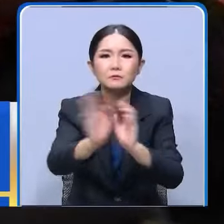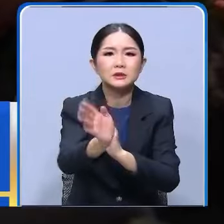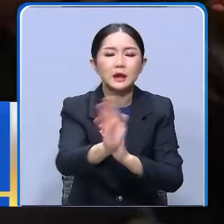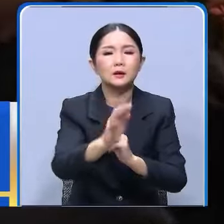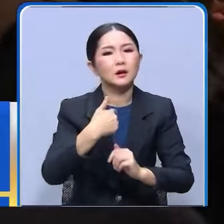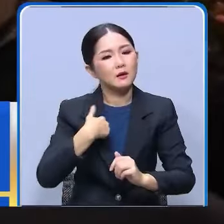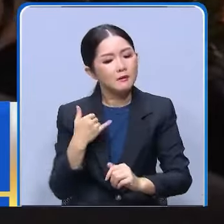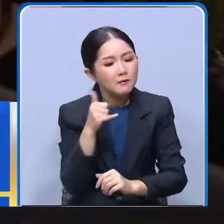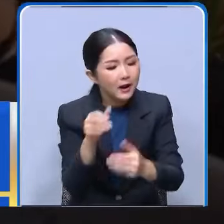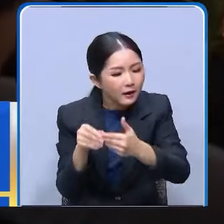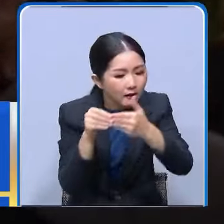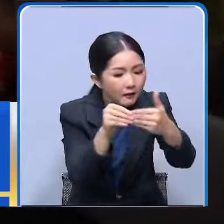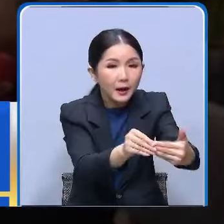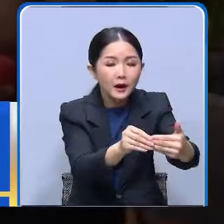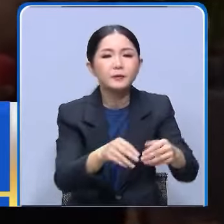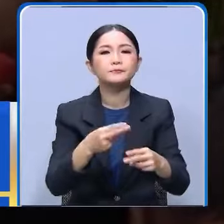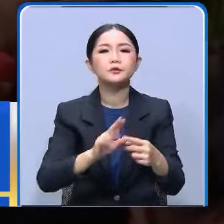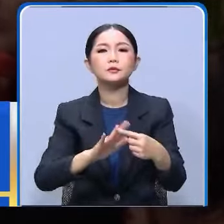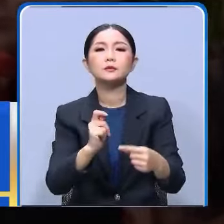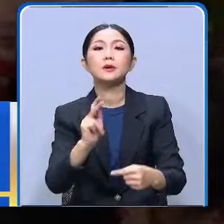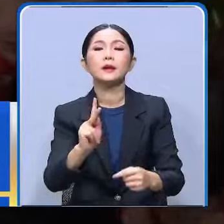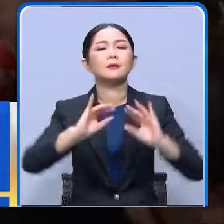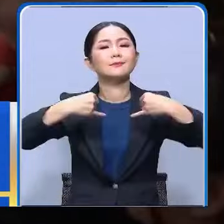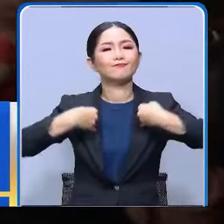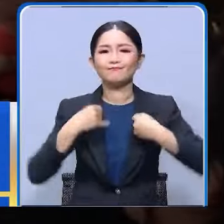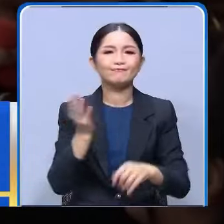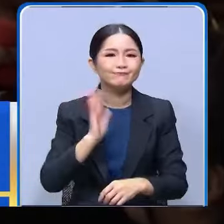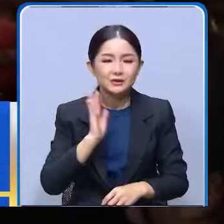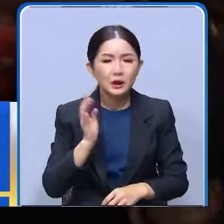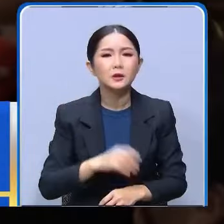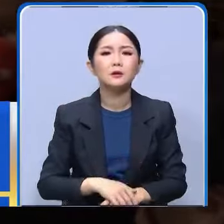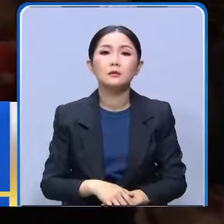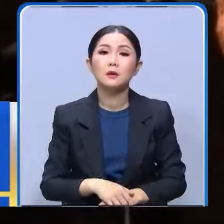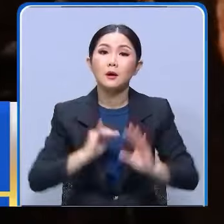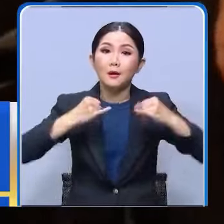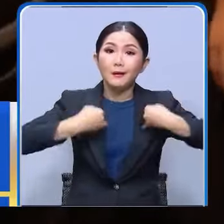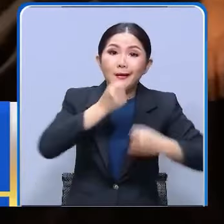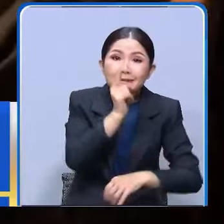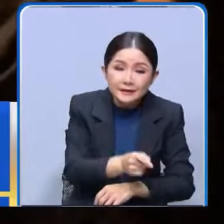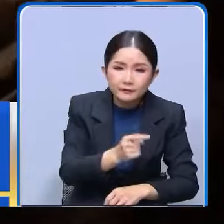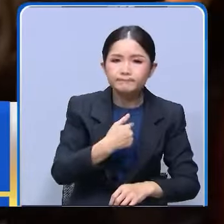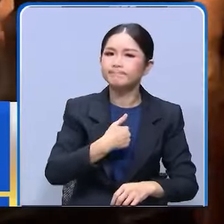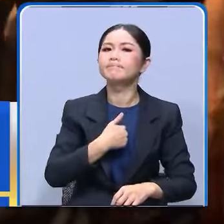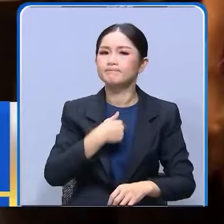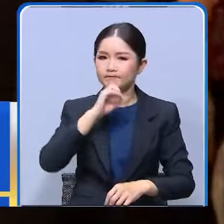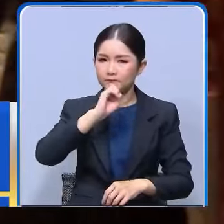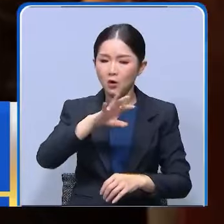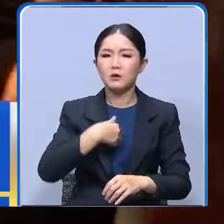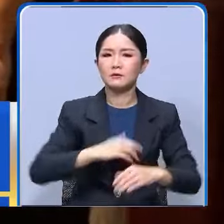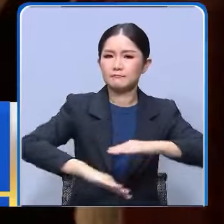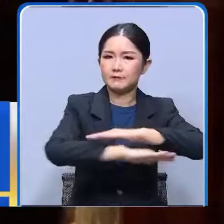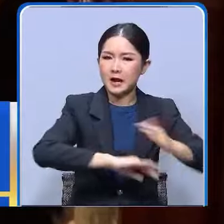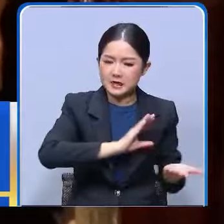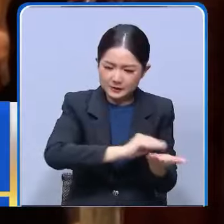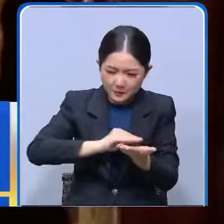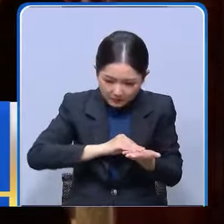และนายเอกก็ไม่ใช่เจ้าของร้านแต่อย่างใดเจ้าของร้านตัวจริงเขาบอกว่าจะนำหลักฐานต่างๆไปแจ้งความดำเนินคดีกับนายเอกเพราะถือว่านี่ถูกหลอกเช่น